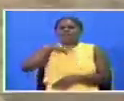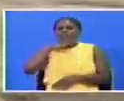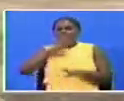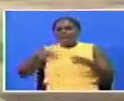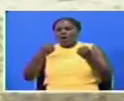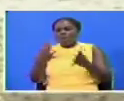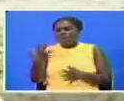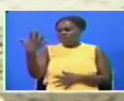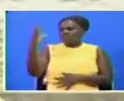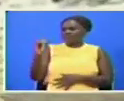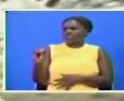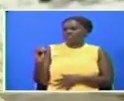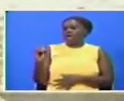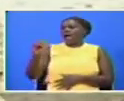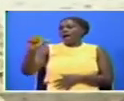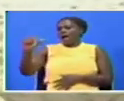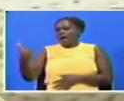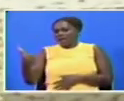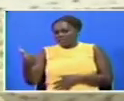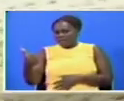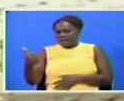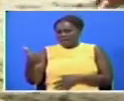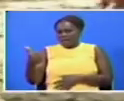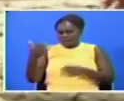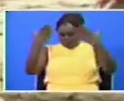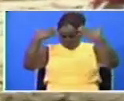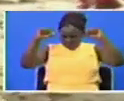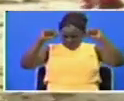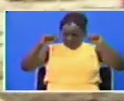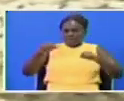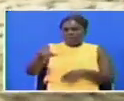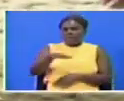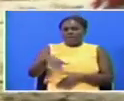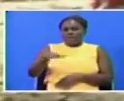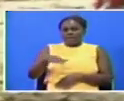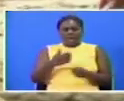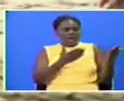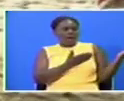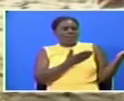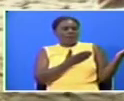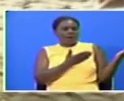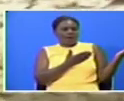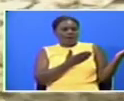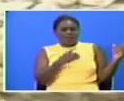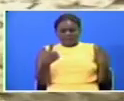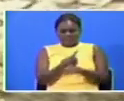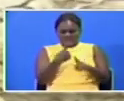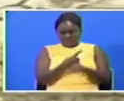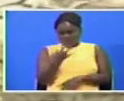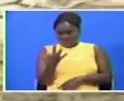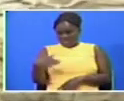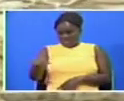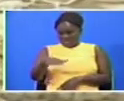takriban viboko 50 na idadi nyingine ya mbogo au nyati. Maeneo ya Mkunubi, Ziwa Kenyatta, Kibokoni na